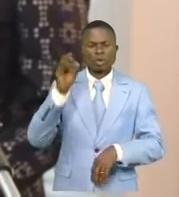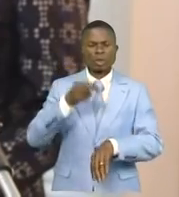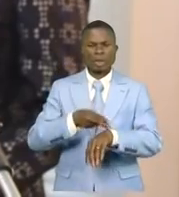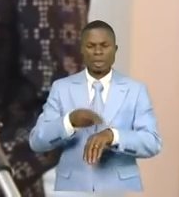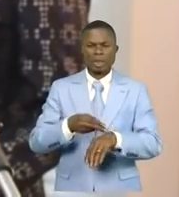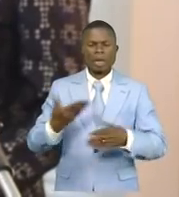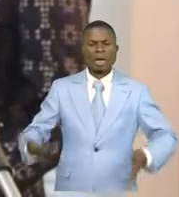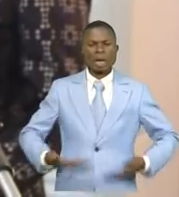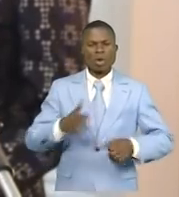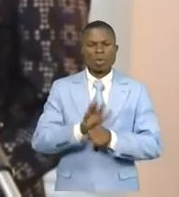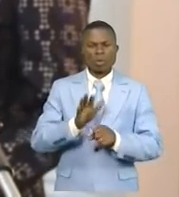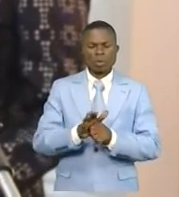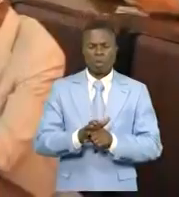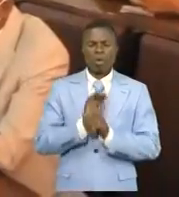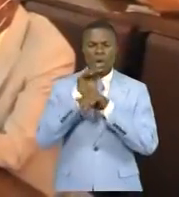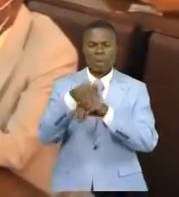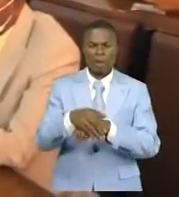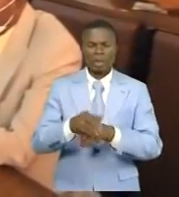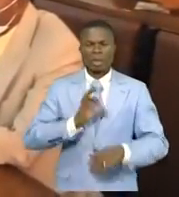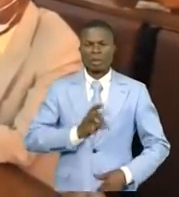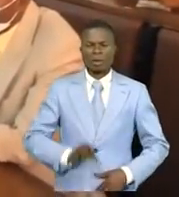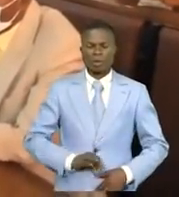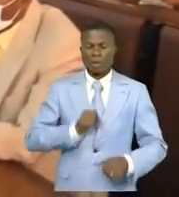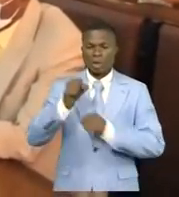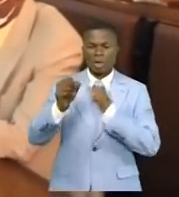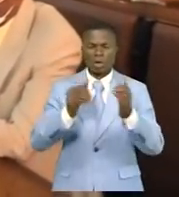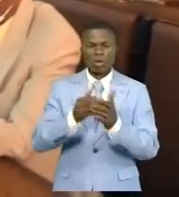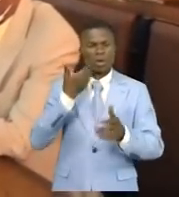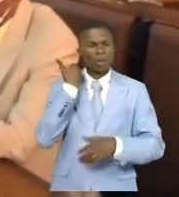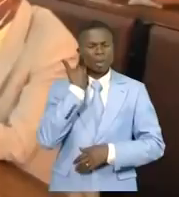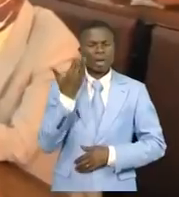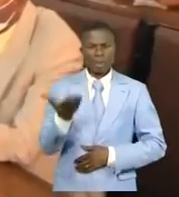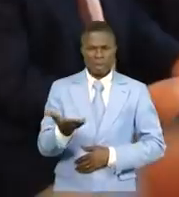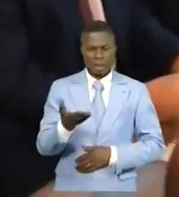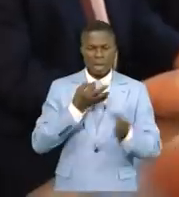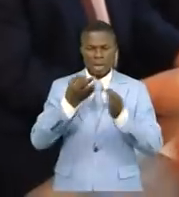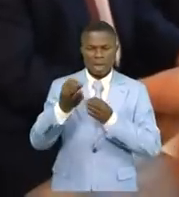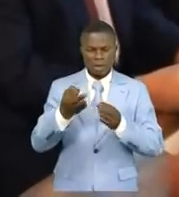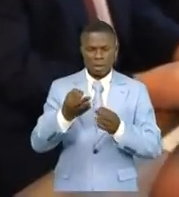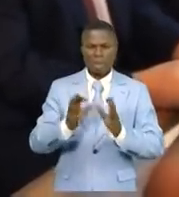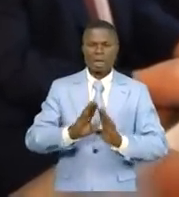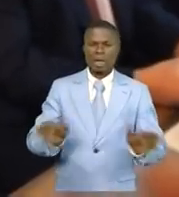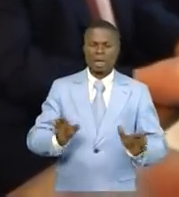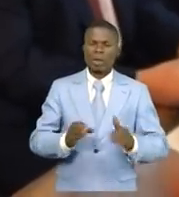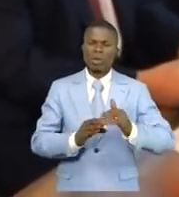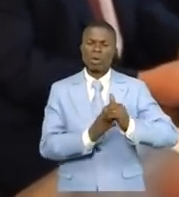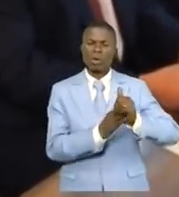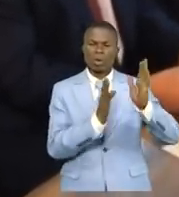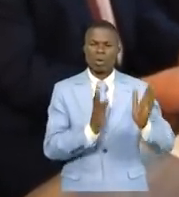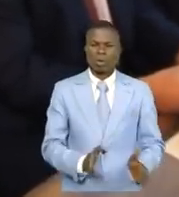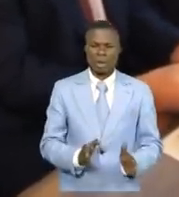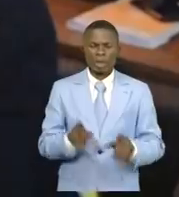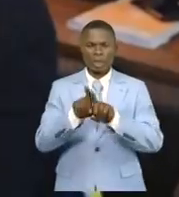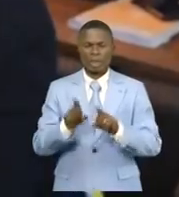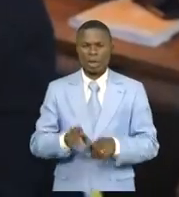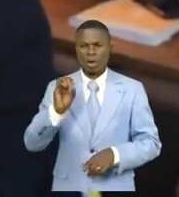saluer l'implication du chef de l'État dans la lutte contre cette pandémie. Et il a exprimé sa gratitude aux partenaires, notamment